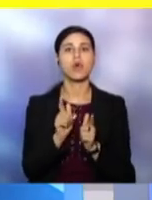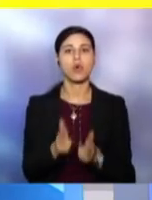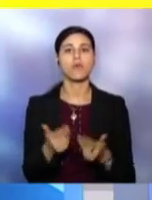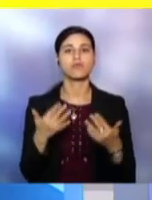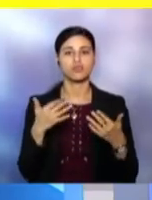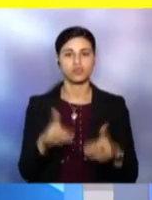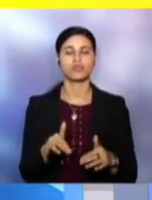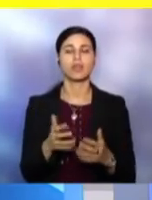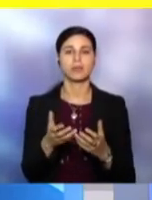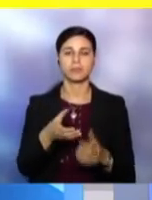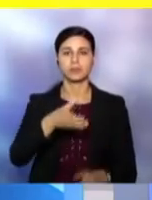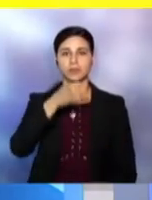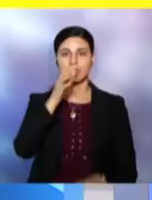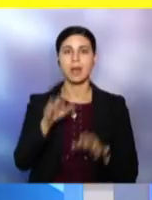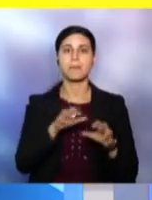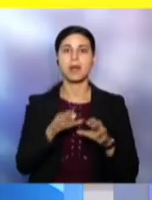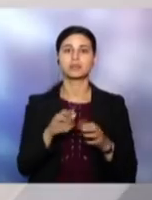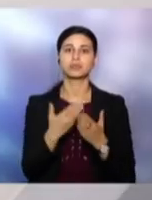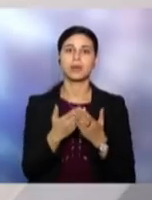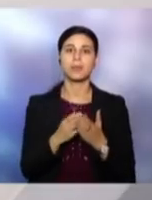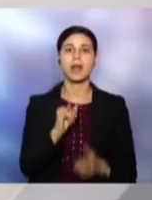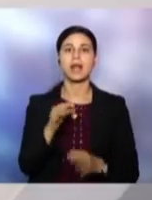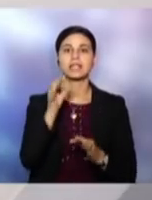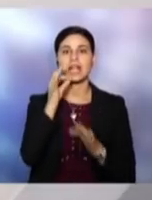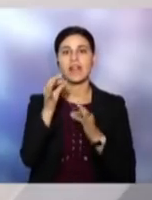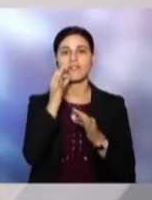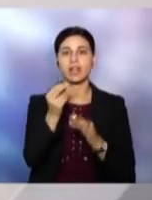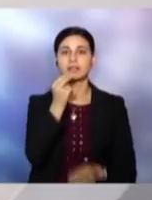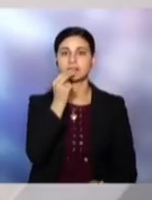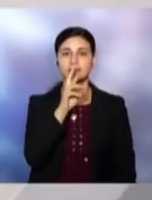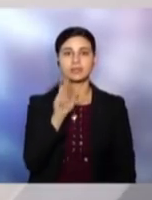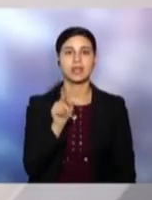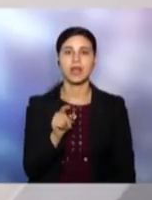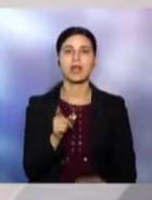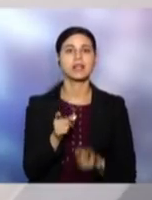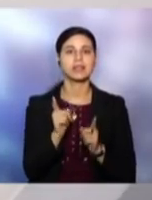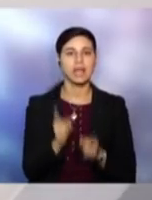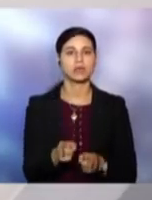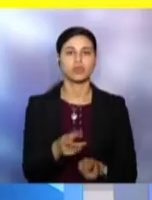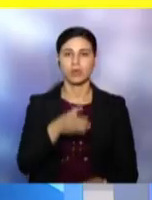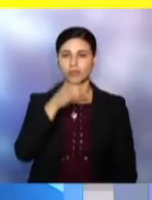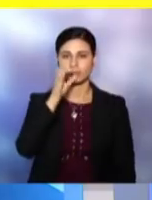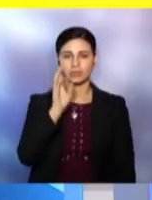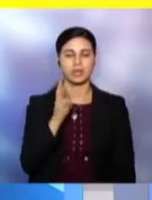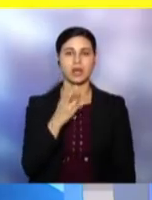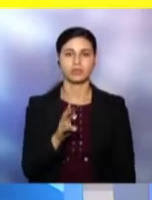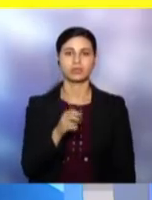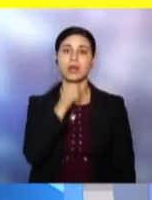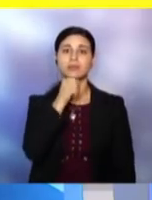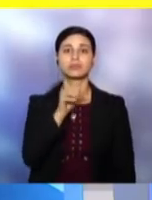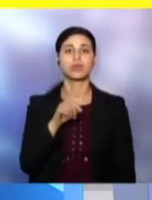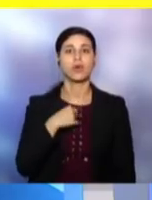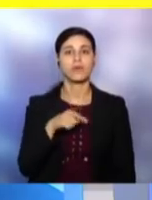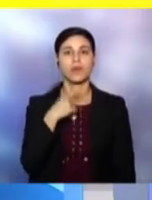უკვე დაქუცმაცებული სახით, მაწვნის სახით, ან ყველი სახით მივიღოთ და არა ნატურალური რძის სახით. ზრდასრულებზე აქ